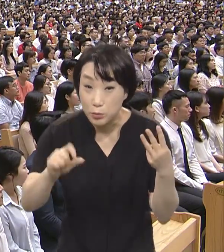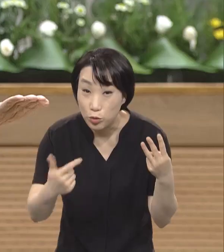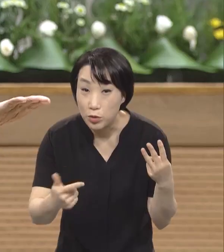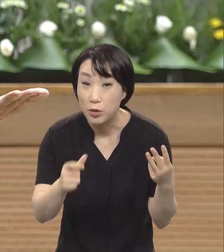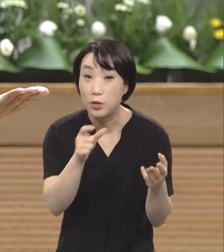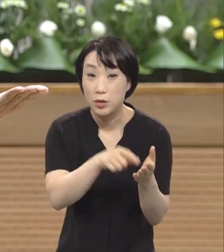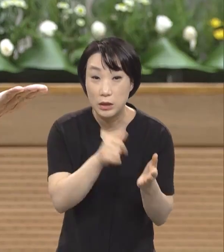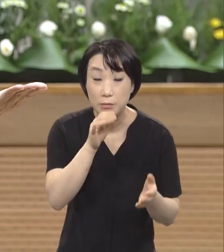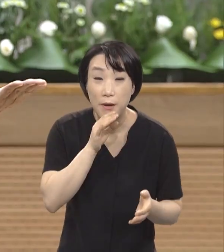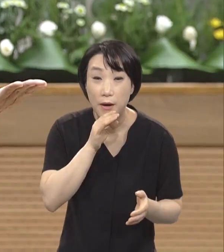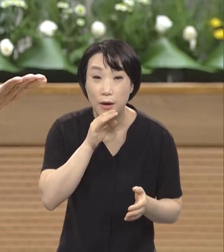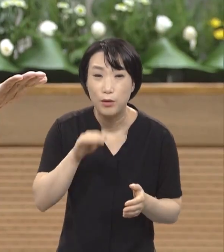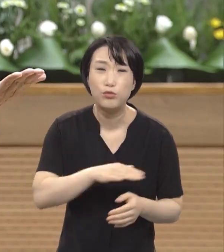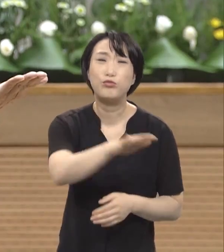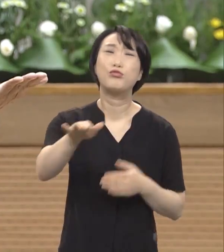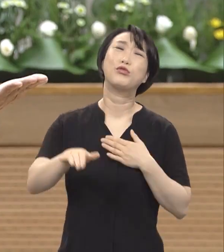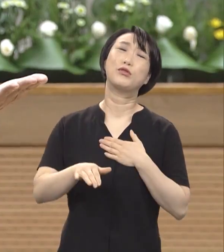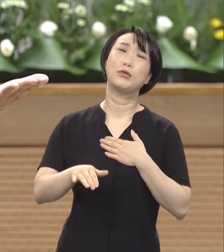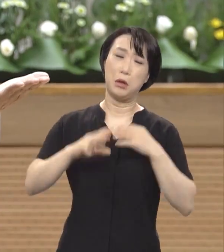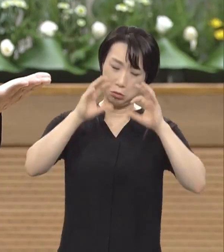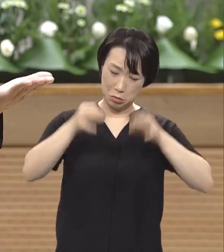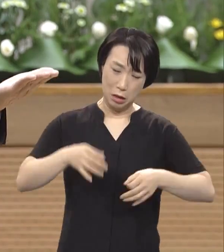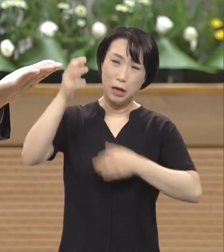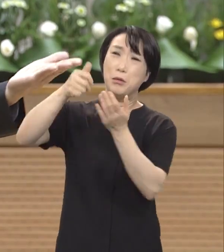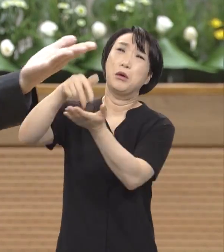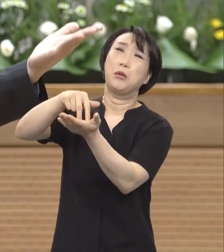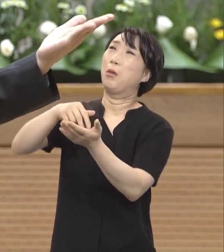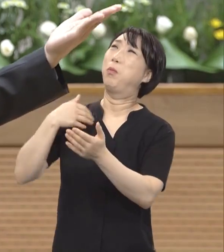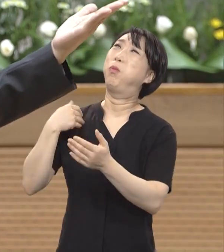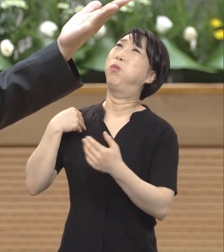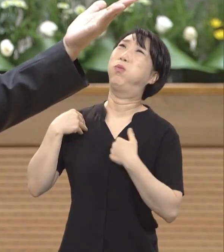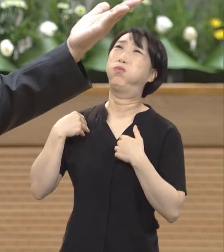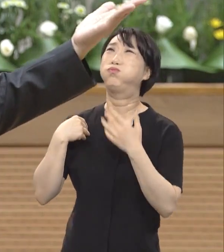우리는 하나님의 사정을 몰랐어.